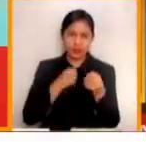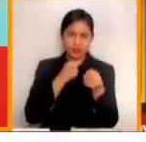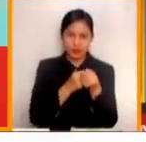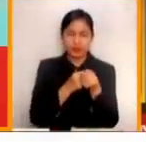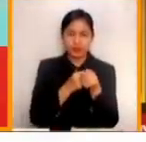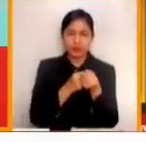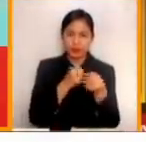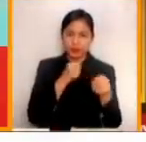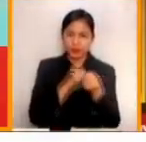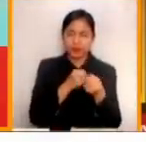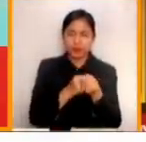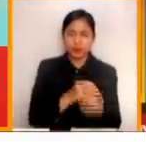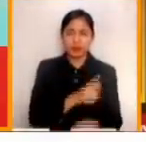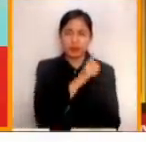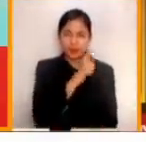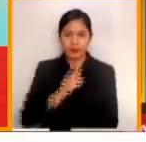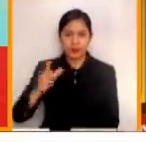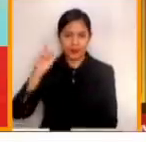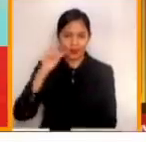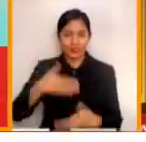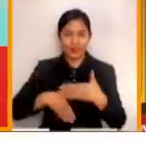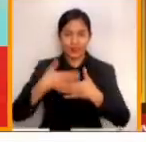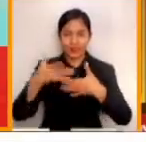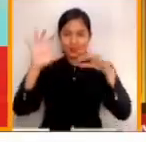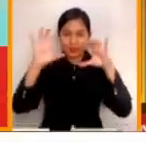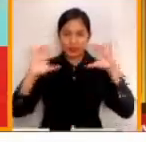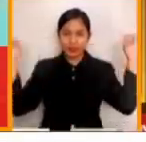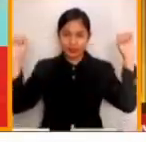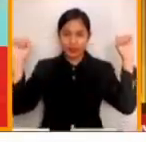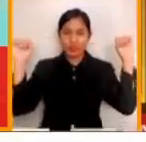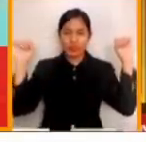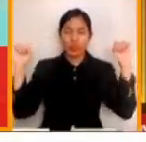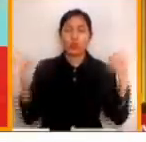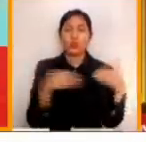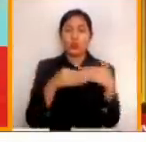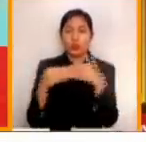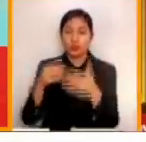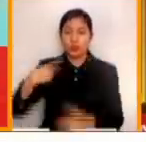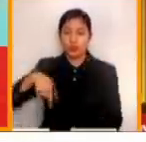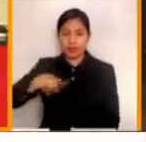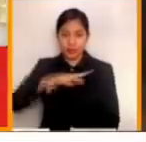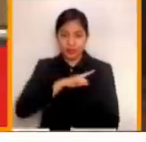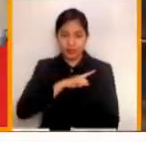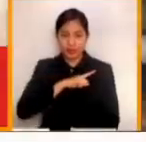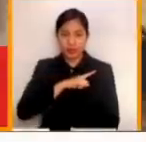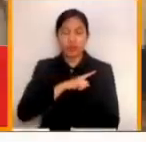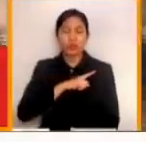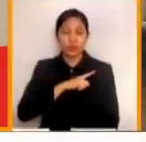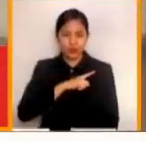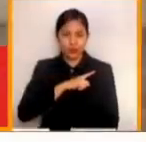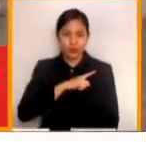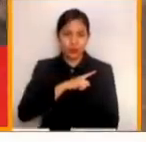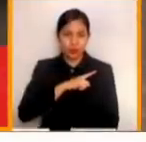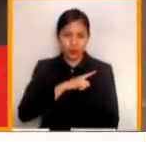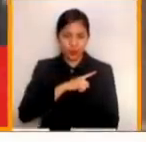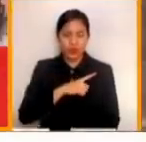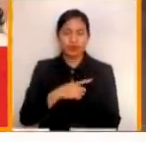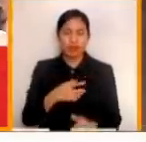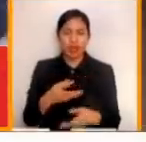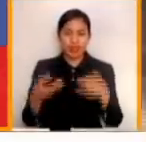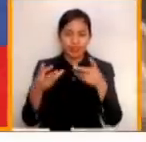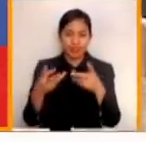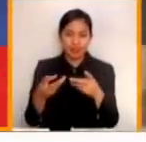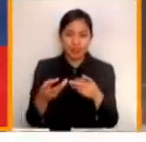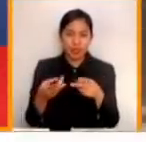Lenny as the next president who will lead us in healing our nation. Naiparating na raw ng Isang Bayan